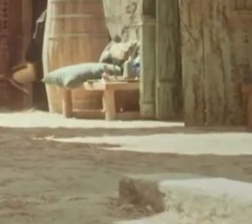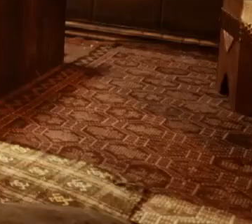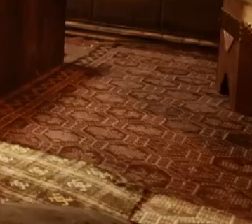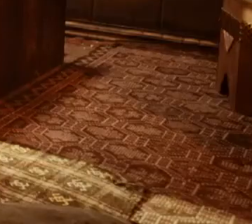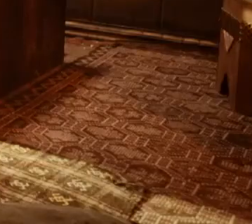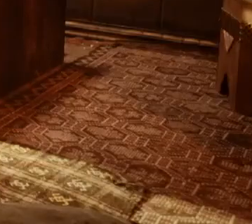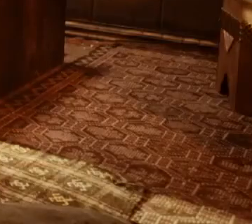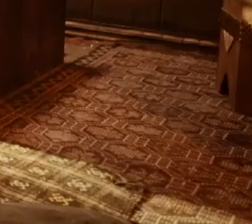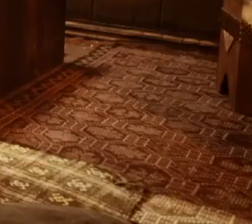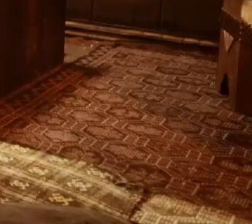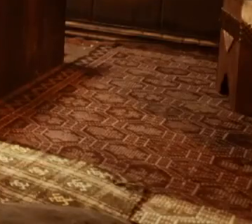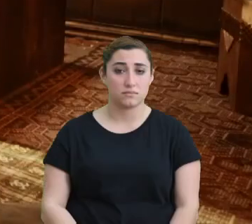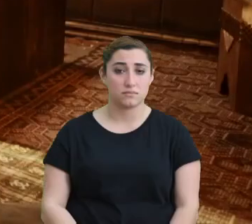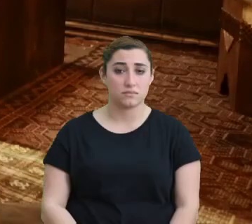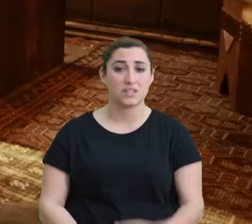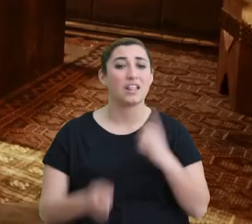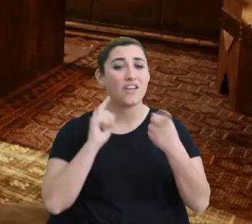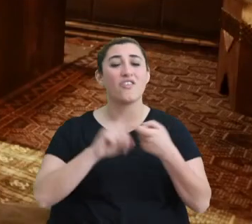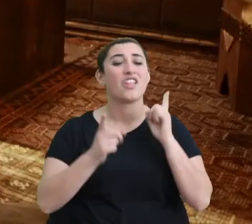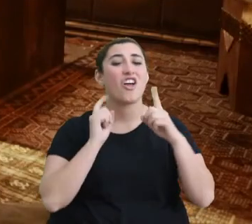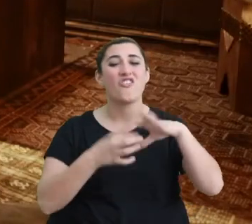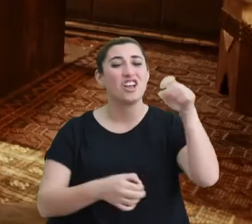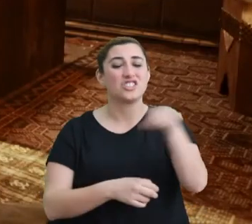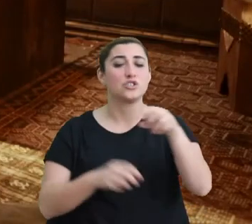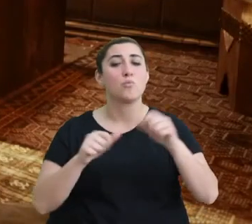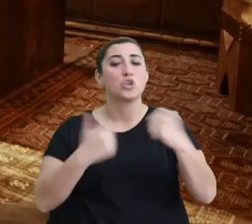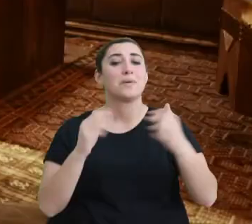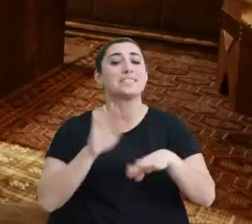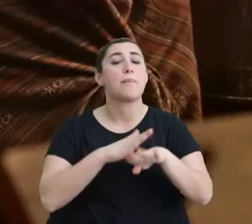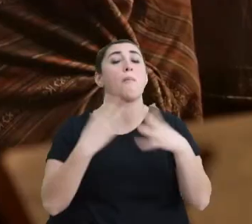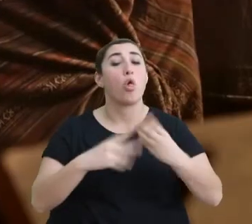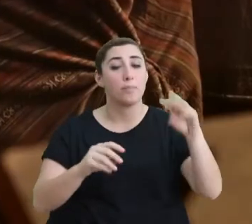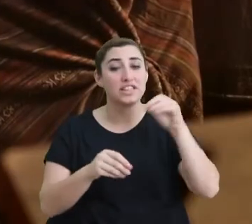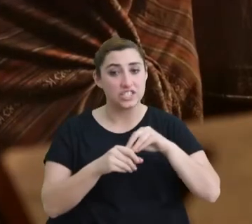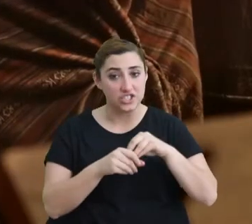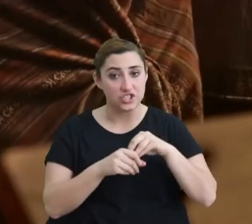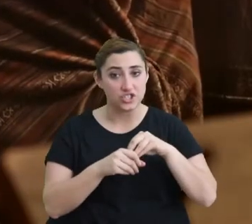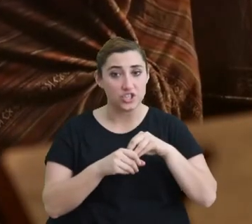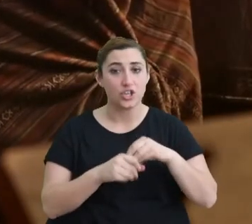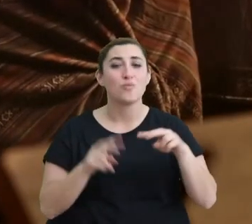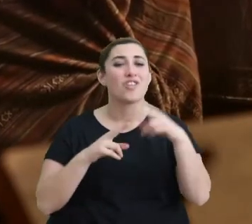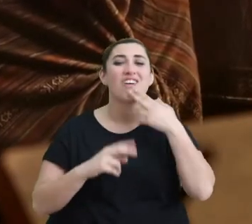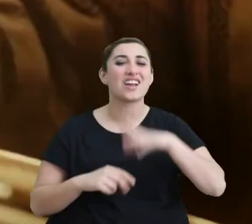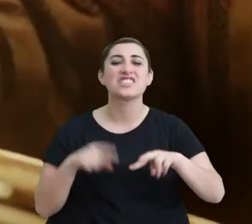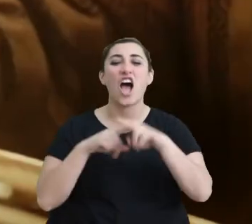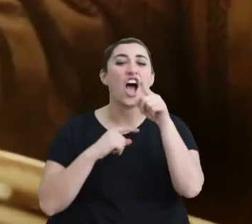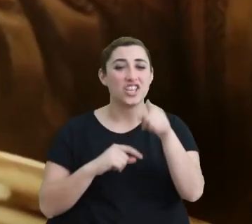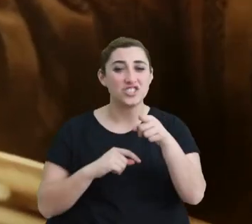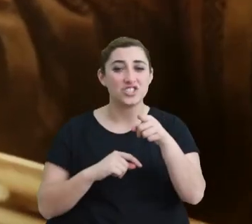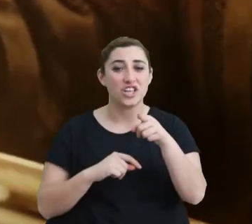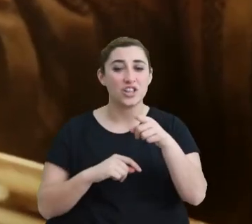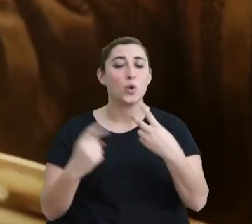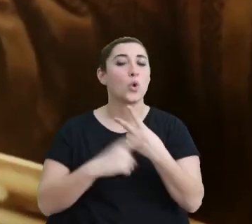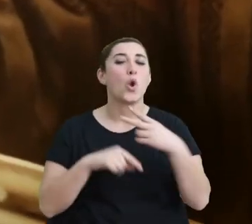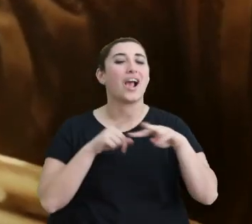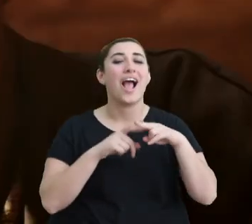Bir kadınla adam huzuruna çıkmışlar. Davalı ve davacı arasında boşanma sebepleri oluşmadığından münevver kızı Ayşe'nin